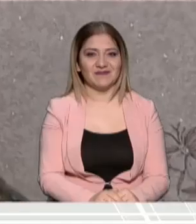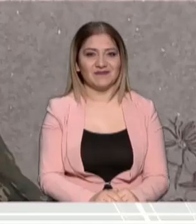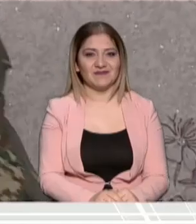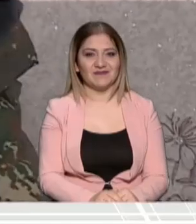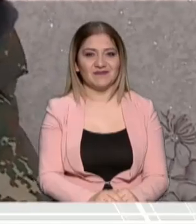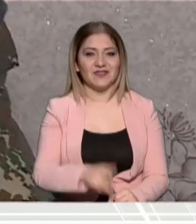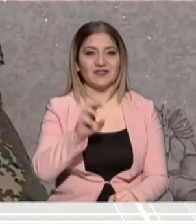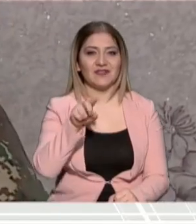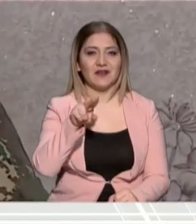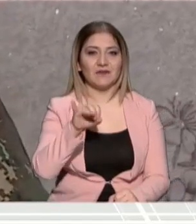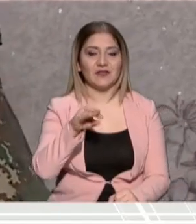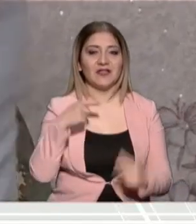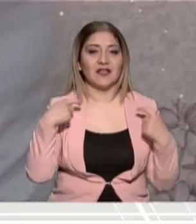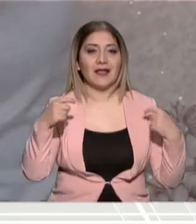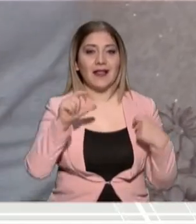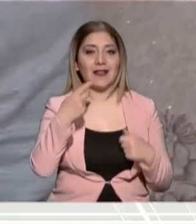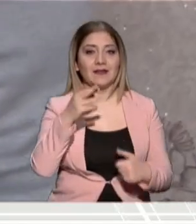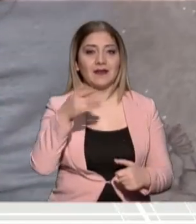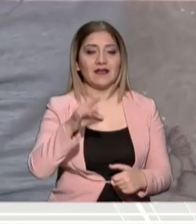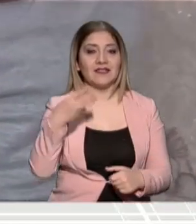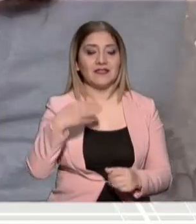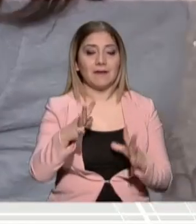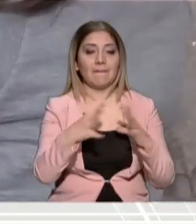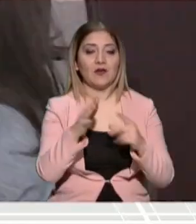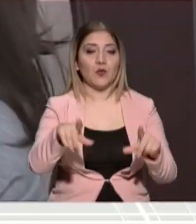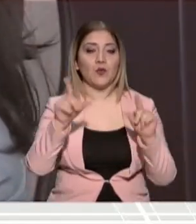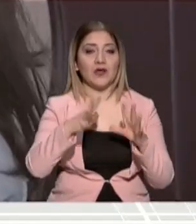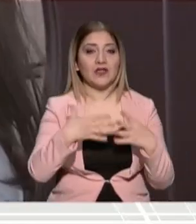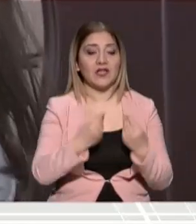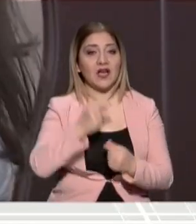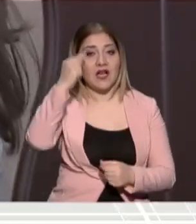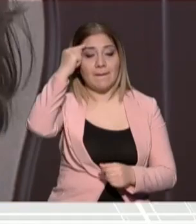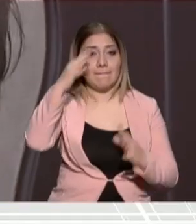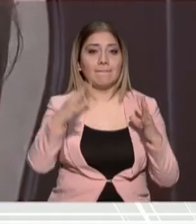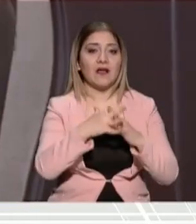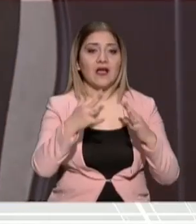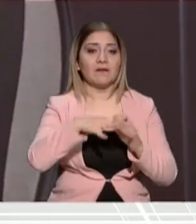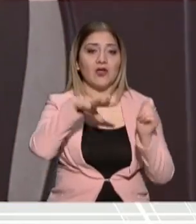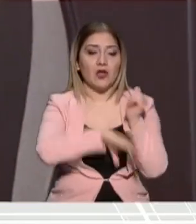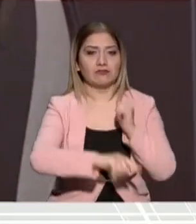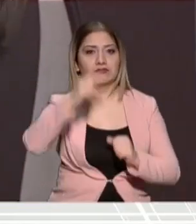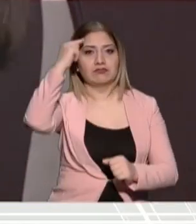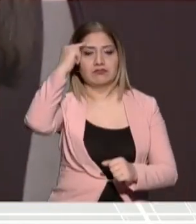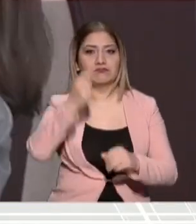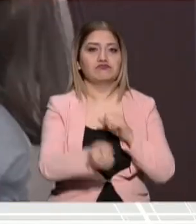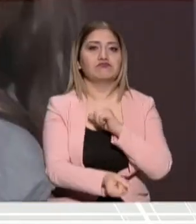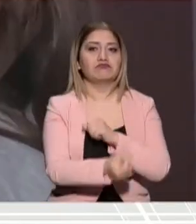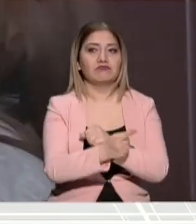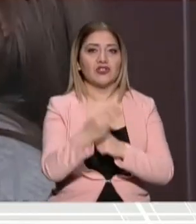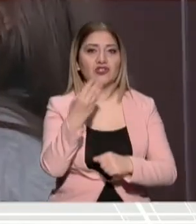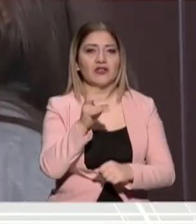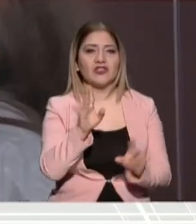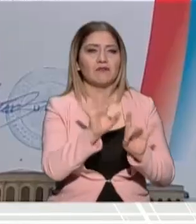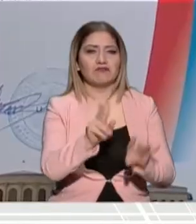Այն, որ կապիտան Էդգար Թադևոսյանը պատերազմ էր գնացել ընտանիքում, իմացան պատերազմի ավարտից հետո միայն։ Շիրակցի քչախոս